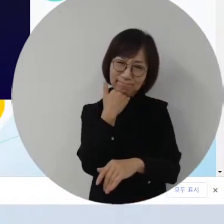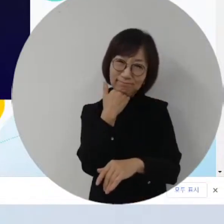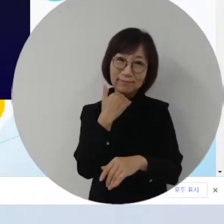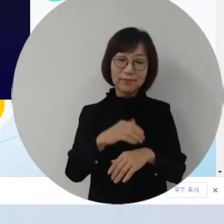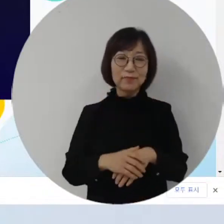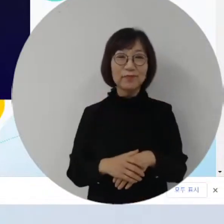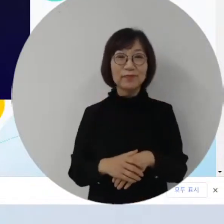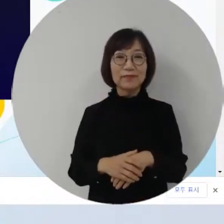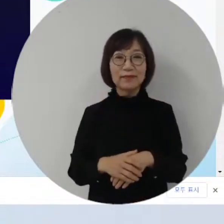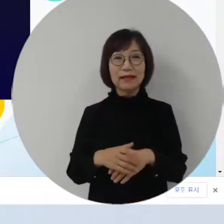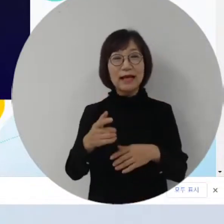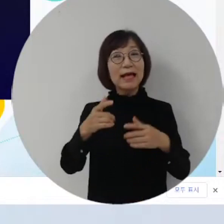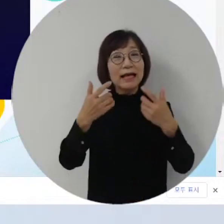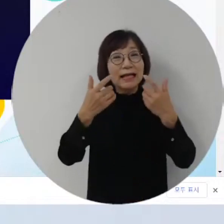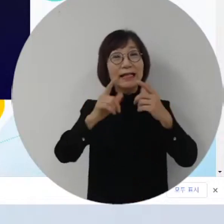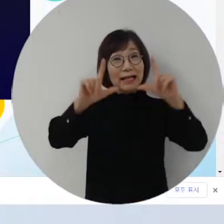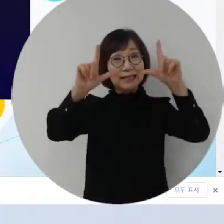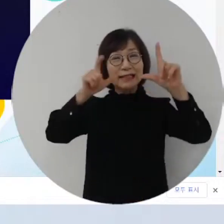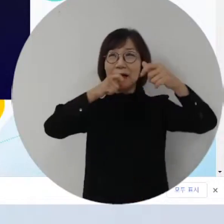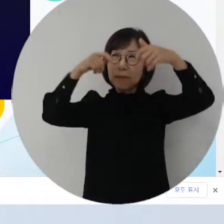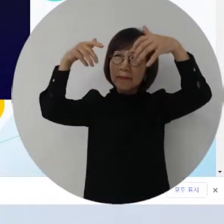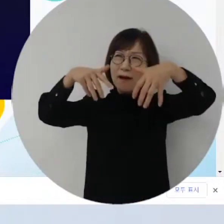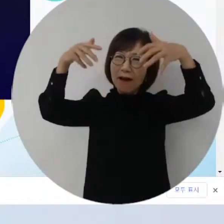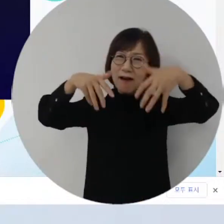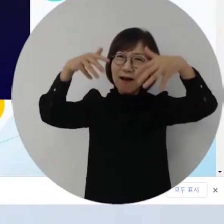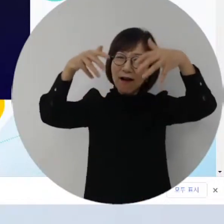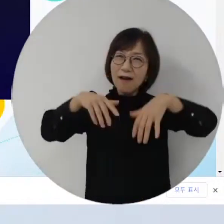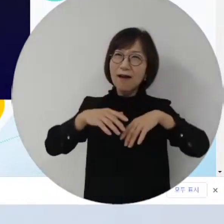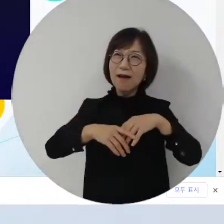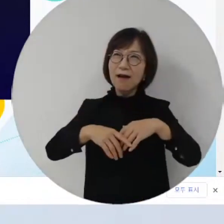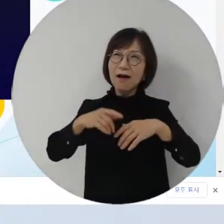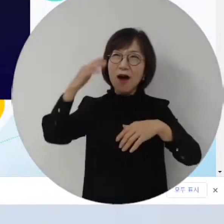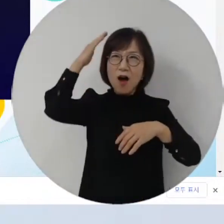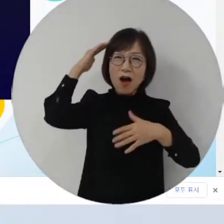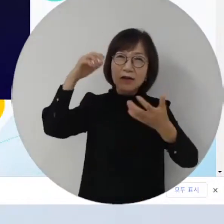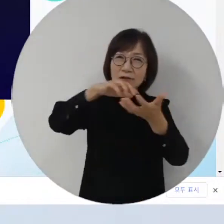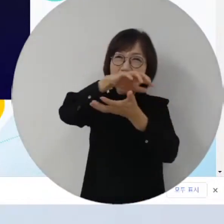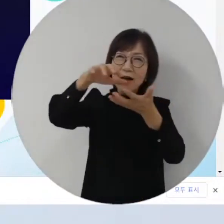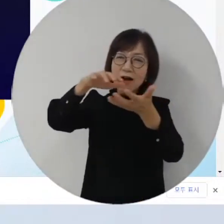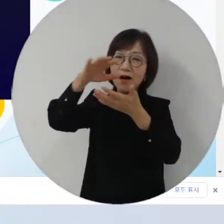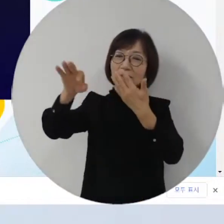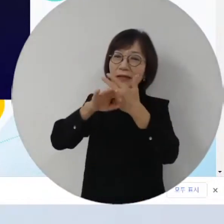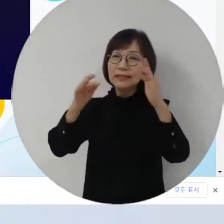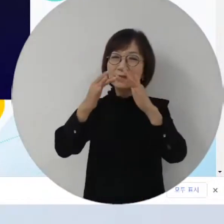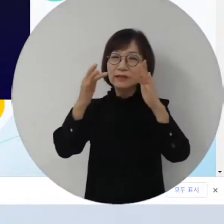날씨가 흐리거나 비가 오면은요, 이게 조금 인터넷이 느려지는 것 같아요.